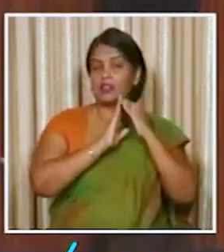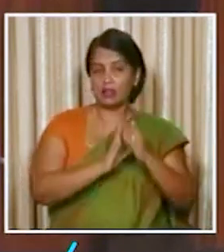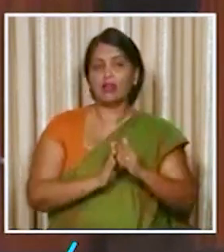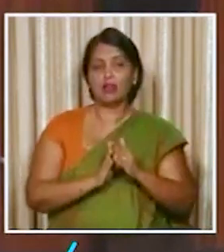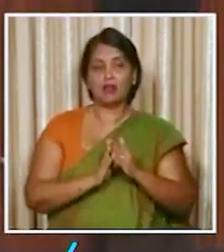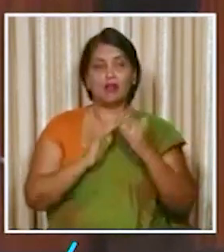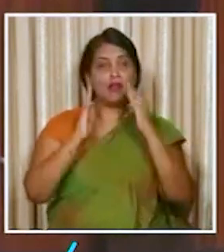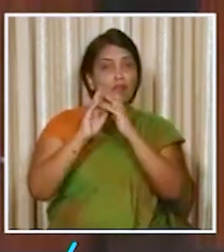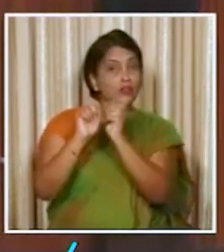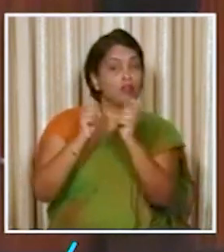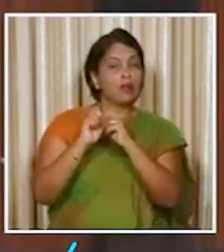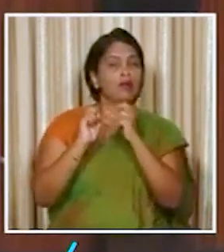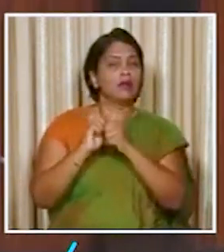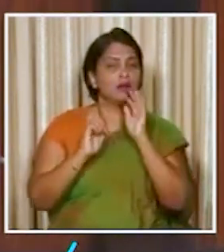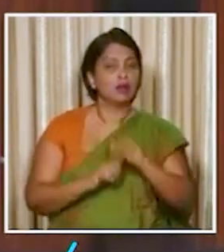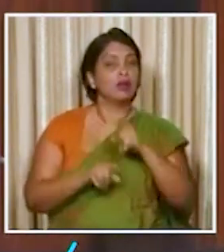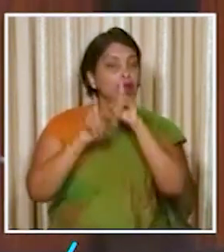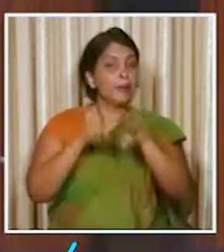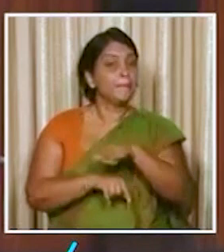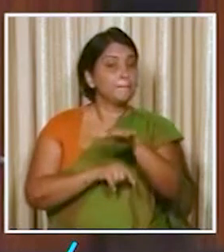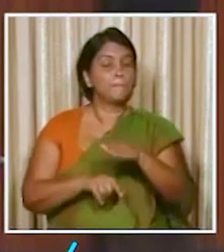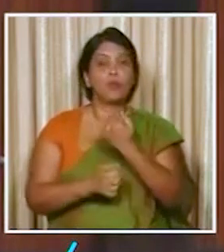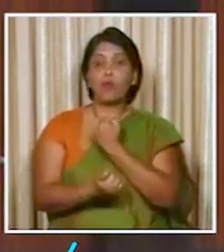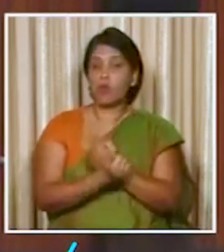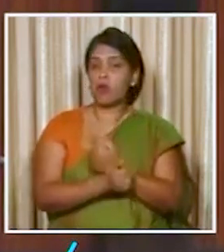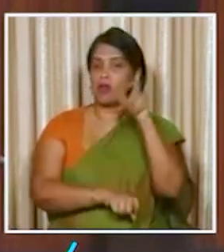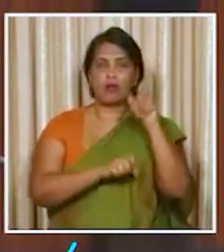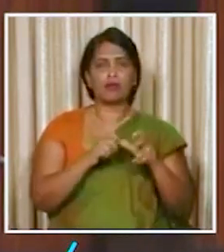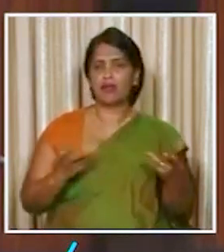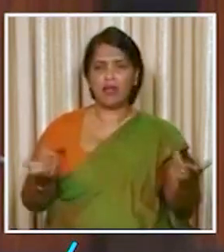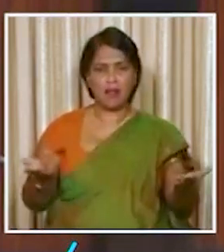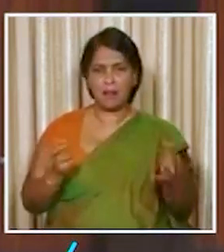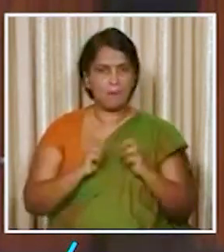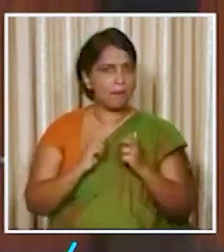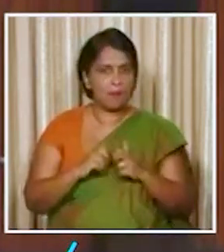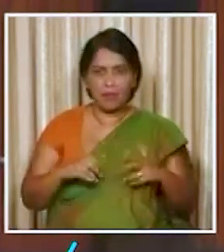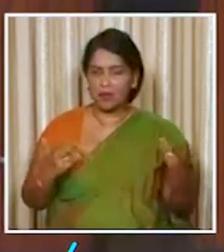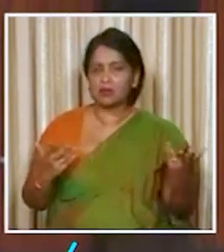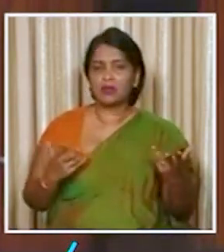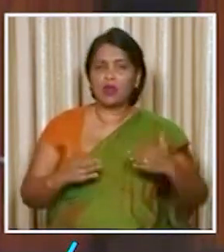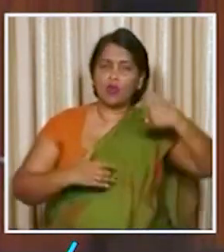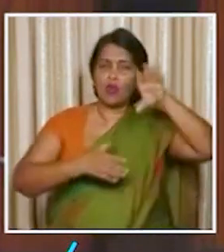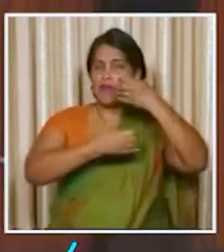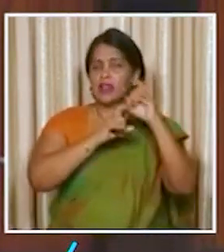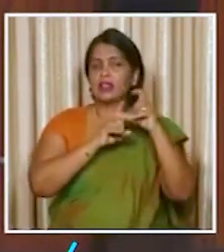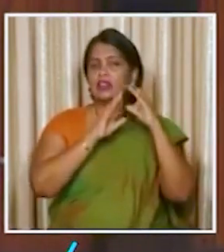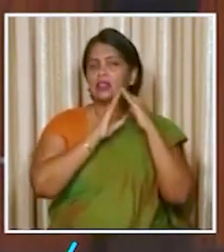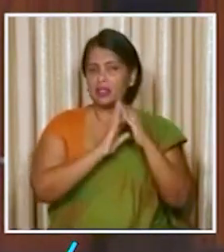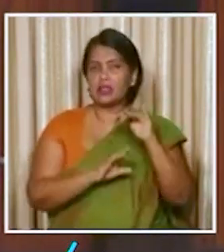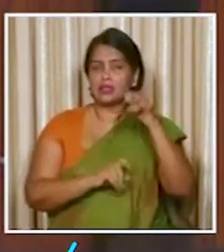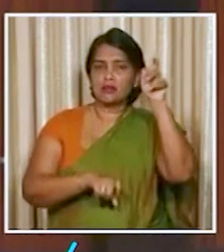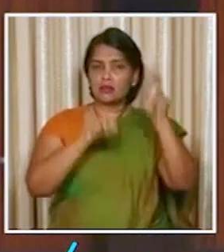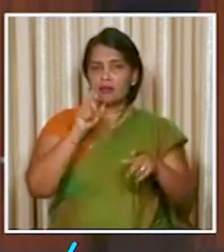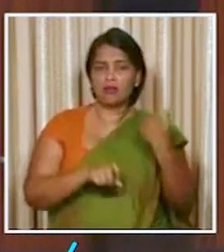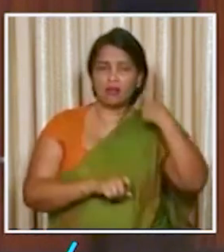පුරාවිද්‍යා වස්තුවට හානි වෙලා තියෙනවා කියලා. ඒ ප්‍රදේශයේ පොලිසිය නිලධාරීත් කියනවා එහෙම හානියක් වෙලා නැහැ. මේ පුරාවිද්‍යා දෙපාර්තමේන්තුවේ සමහර